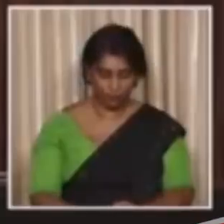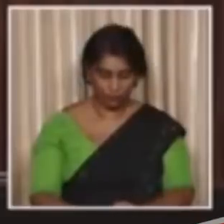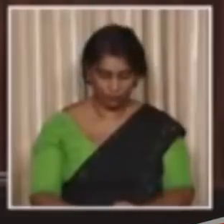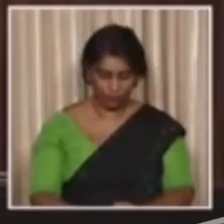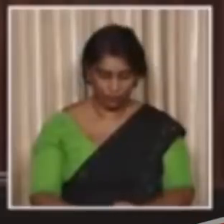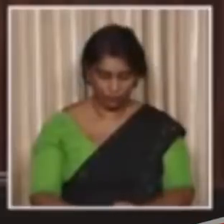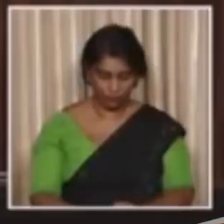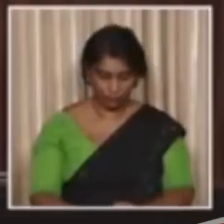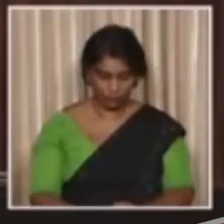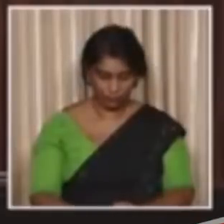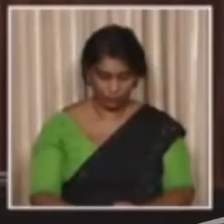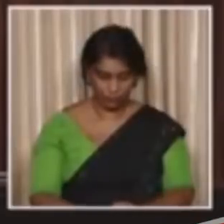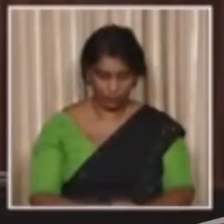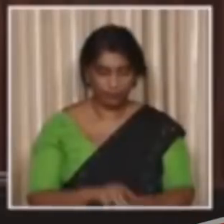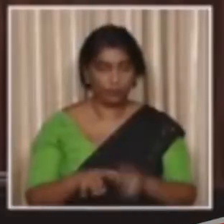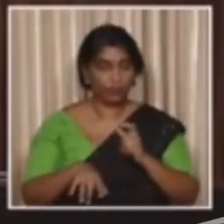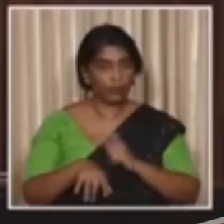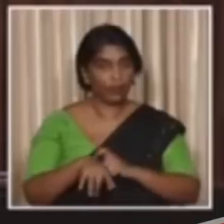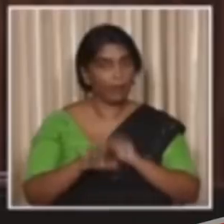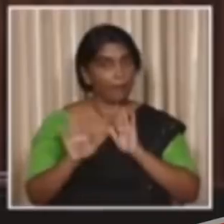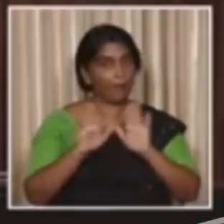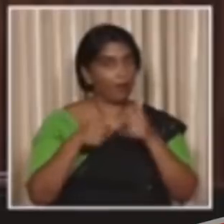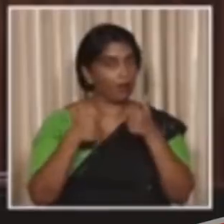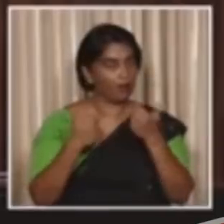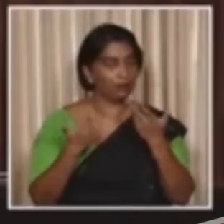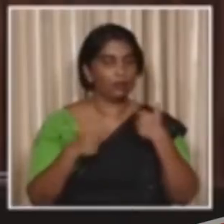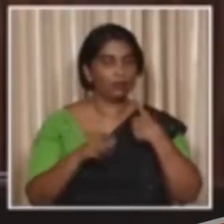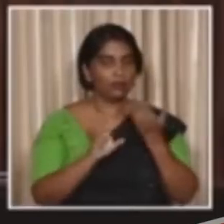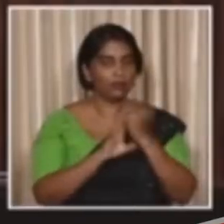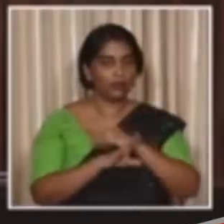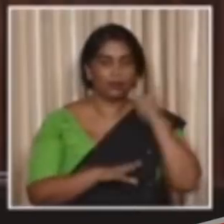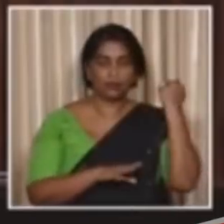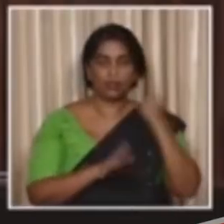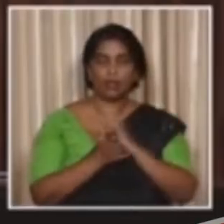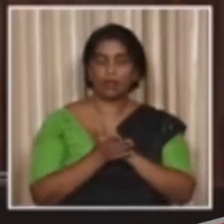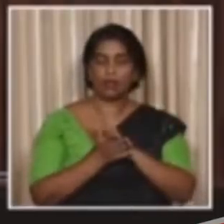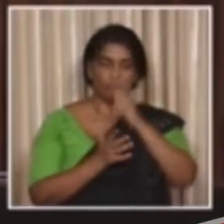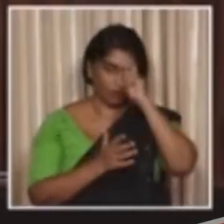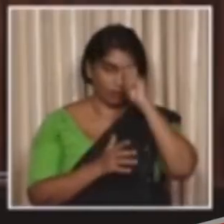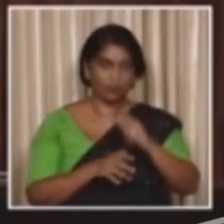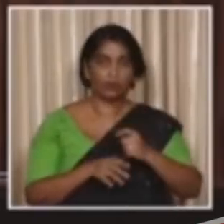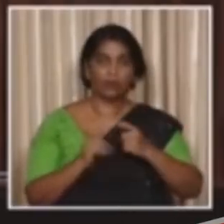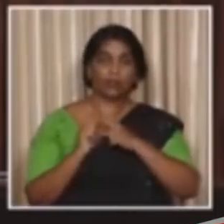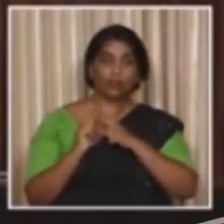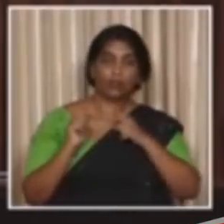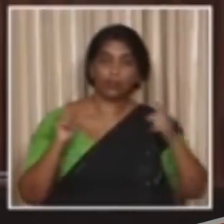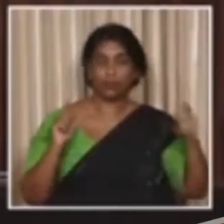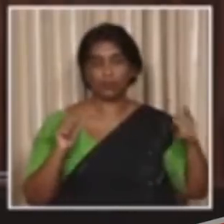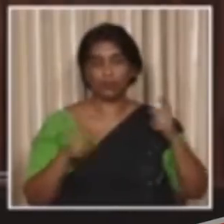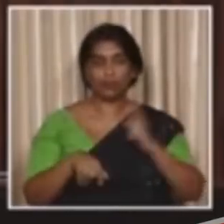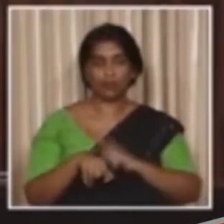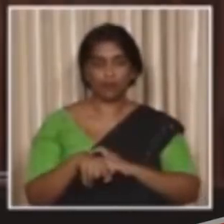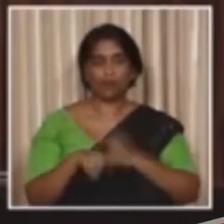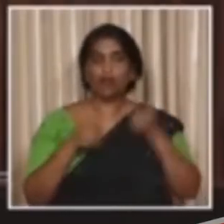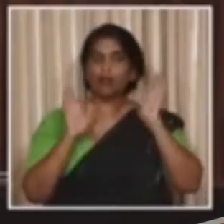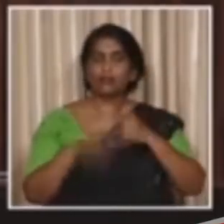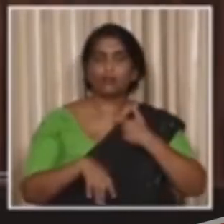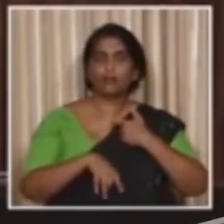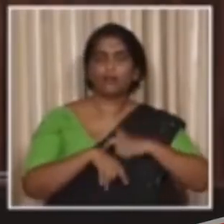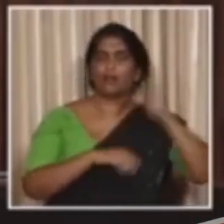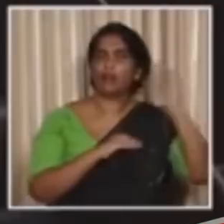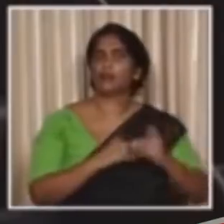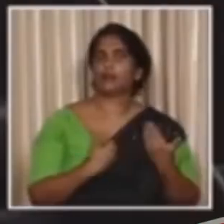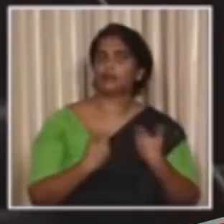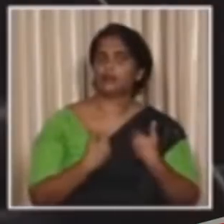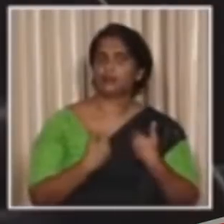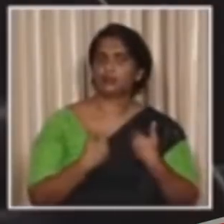ඔබතුමාලා කාලය හරියට පාලනය කරන්නේ දැන් මීට කලින් කතා කරපු හකීම් මන්ත්‍රීතුමා දිග කාලයක් ගත්තා අන්තිමට අපේ කාලේ හත